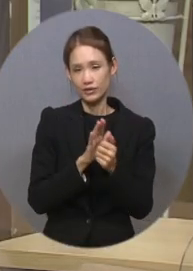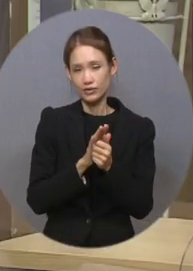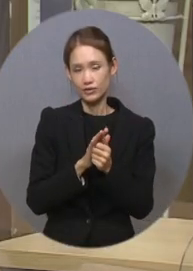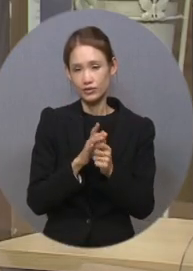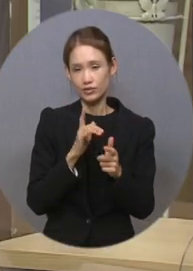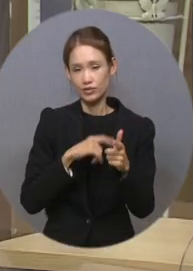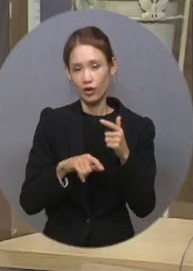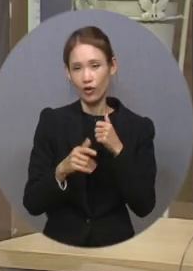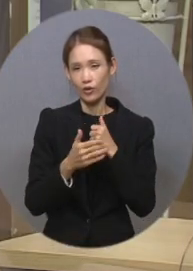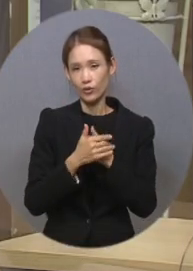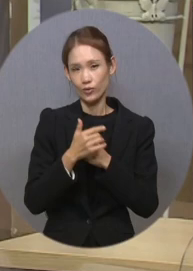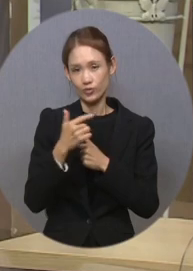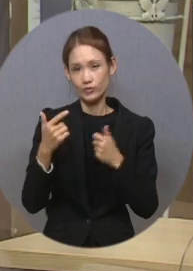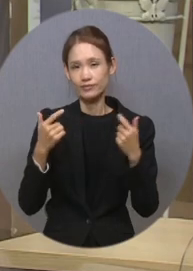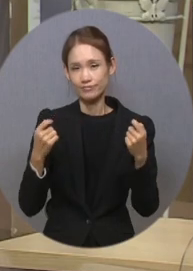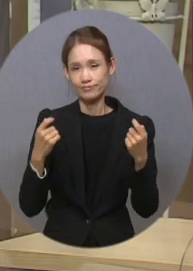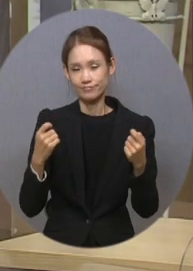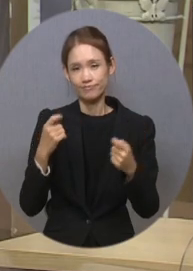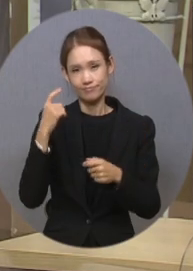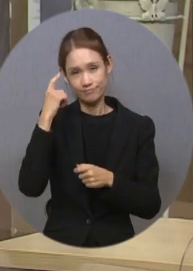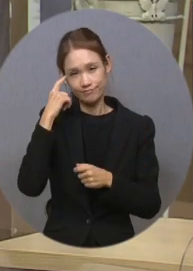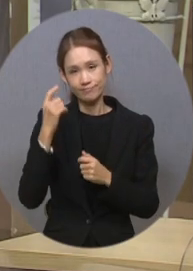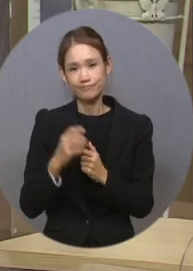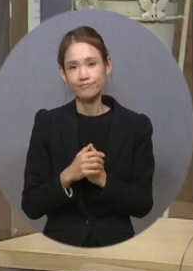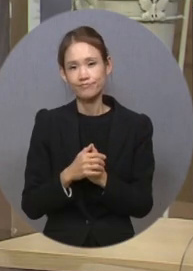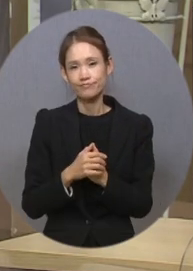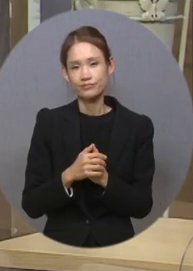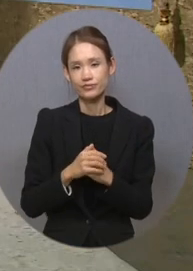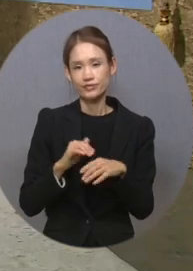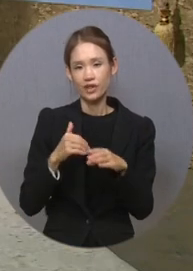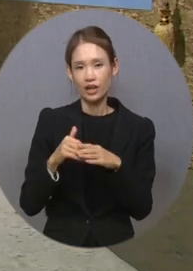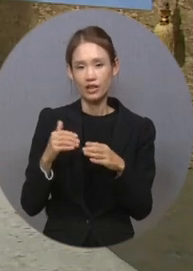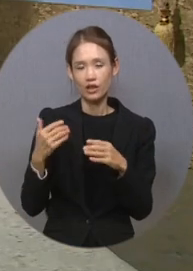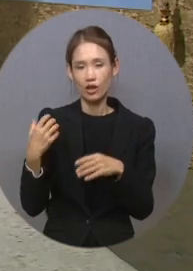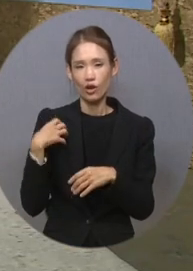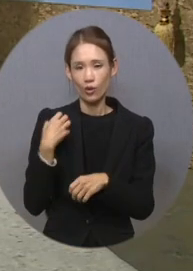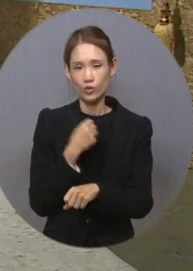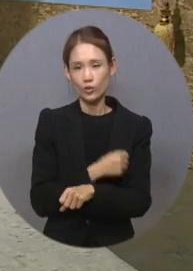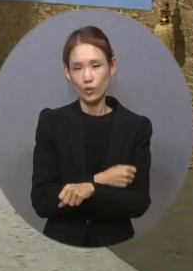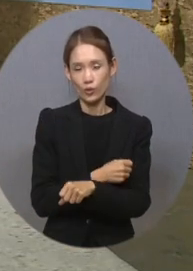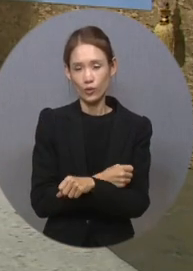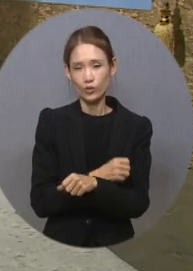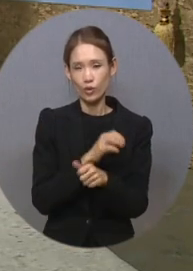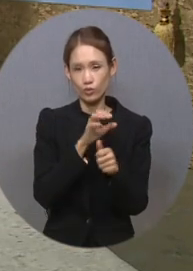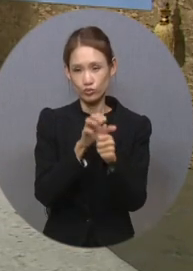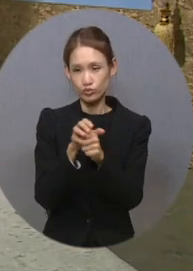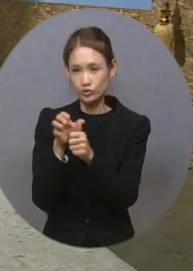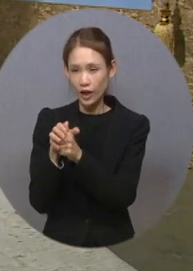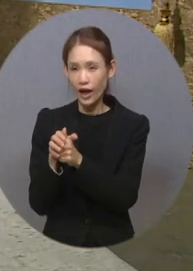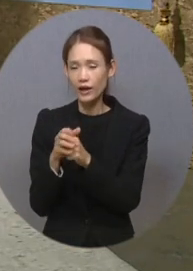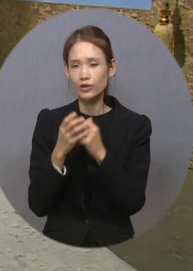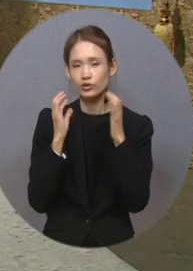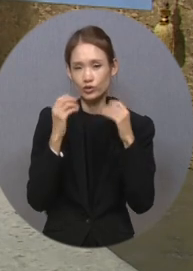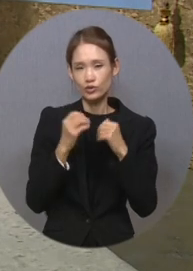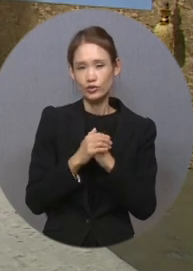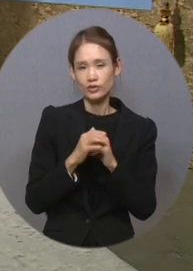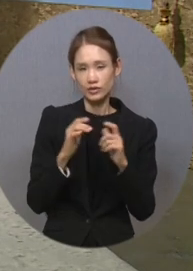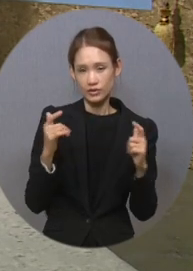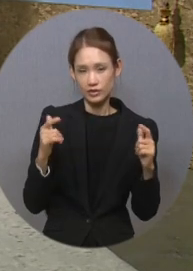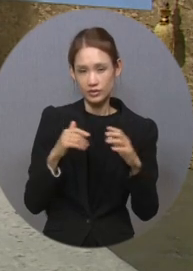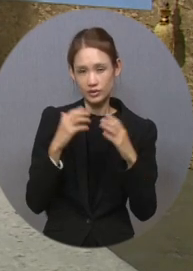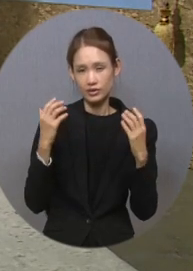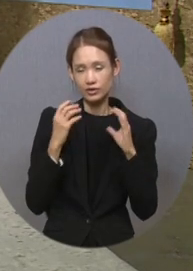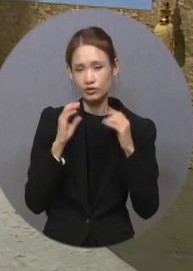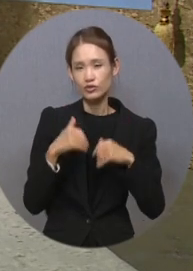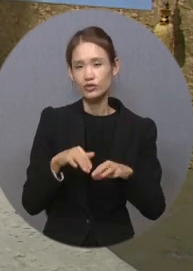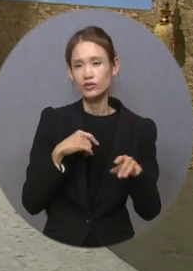장려에도 굉장히 큰 도움이 될 것이라고 생각이 들어요. 네, 가사노동 분담. 그렇죠. 육아 부담 경감. 네. 이런 것들이 전부 다